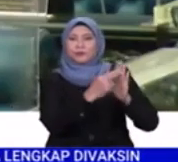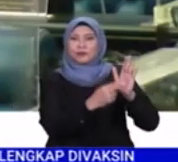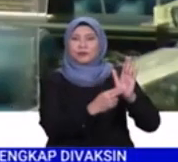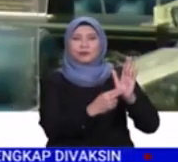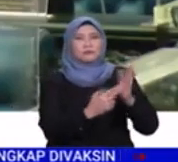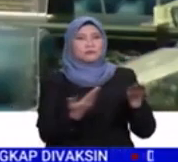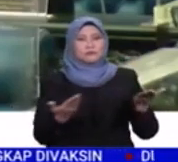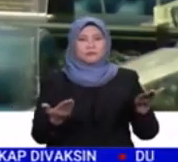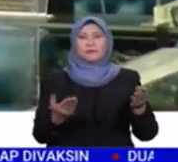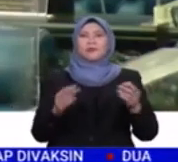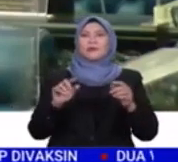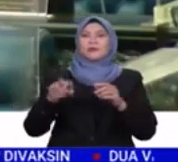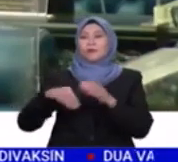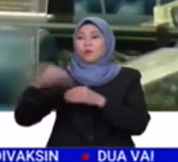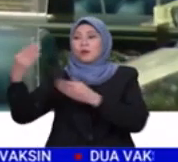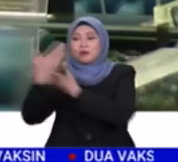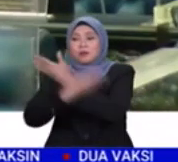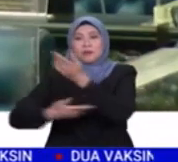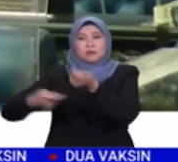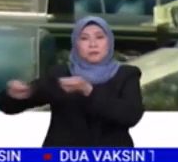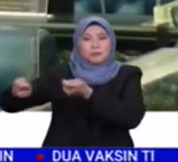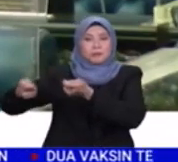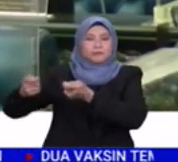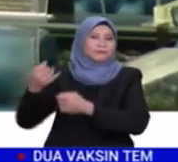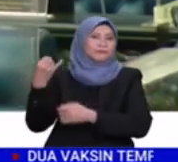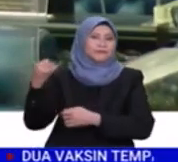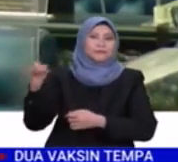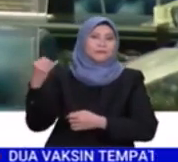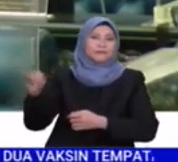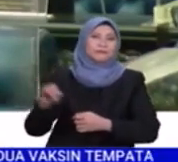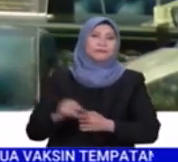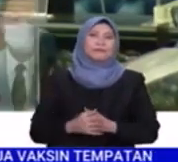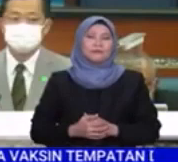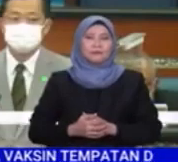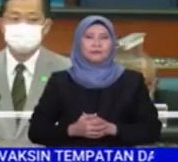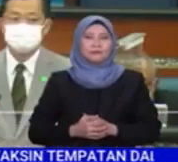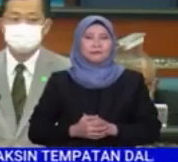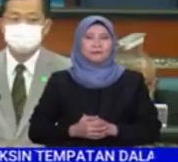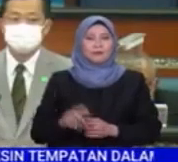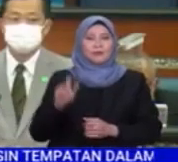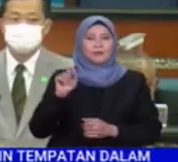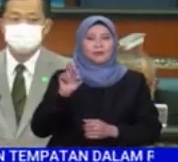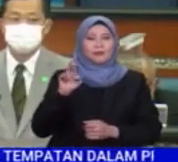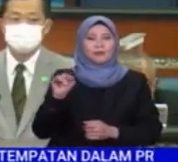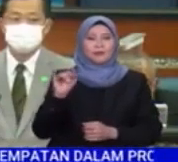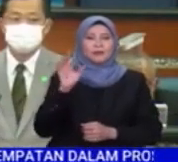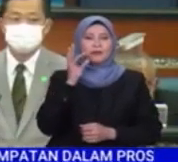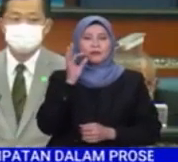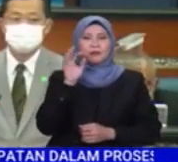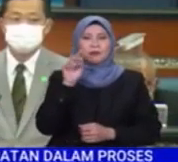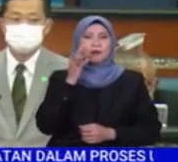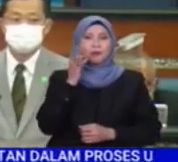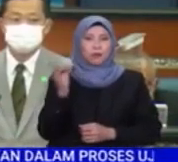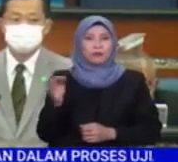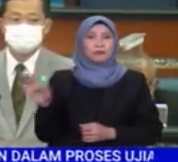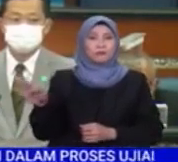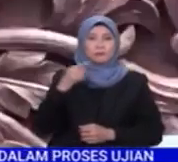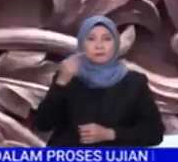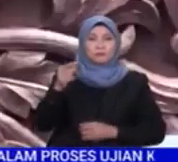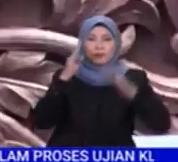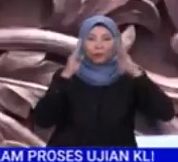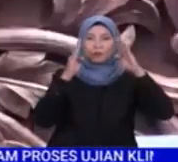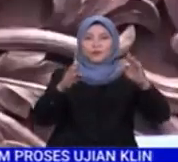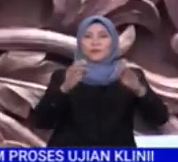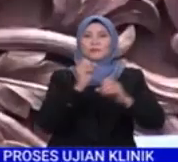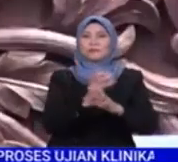hackforyou beroperasi pada luar negara Tasya Anwar berkata ketika ini tumpuan terarah